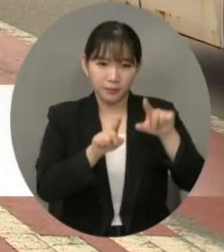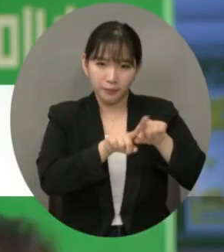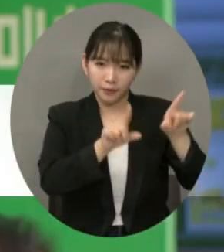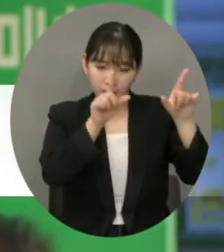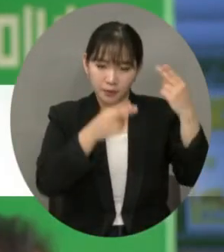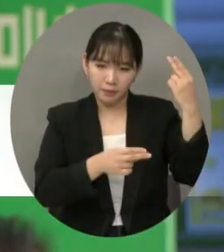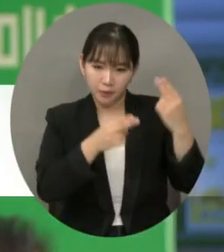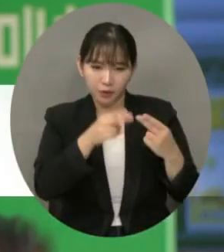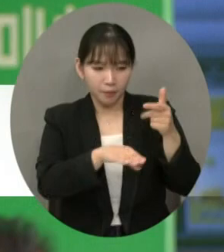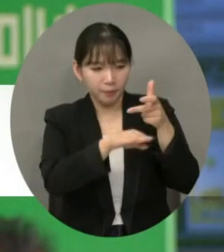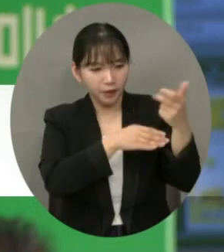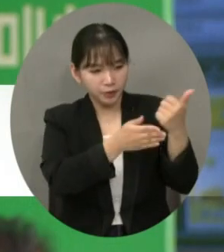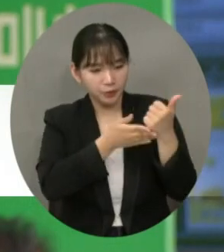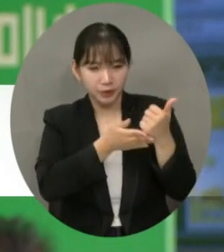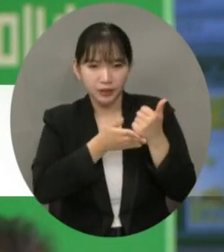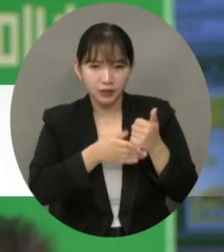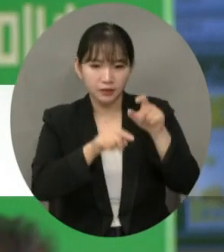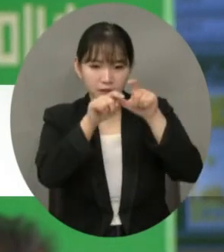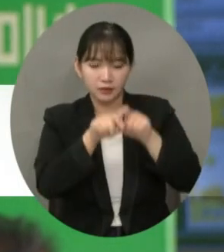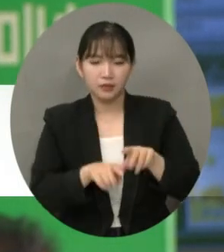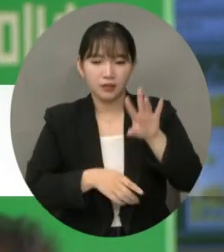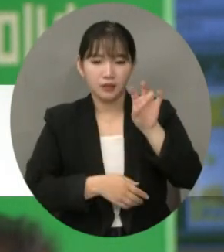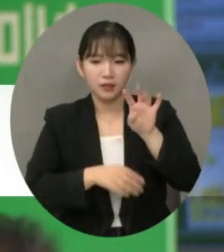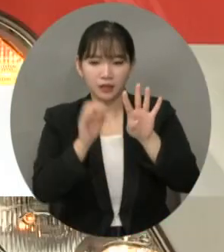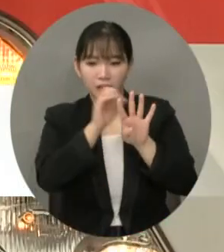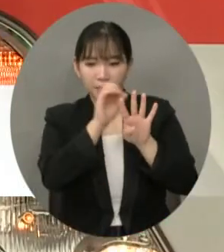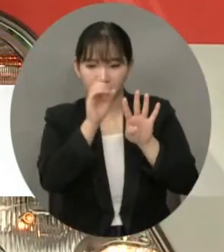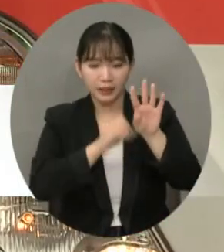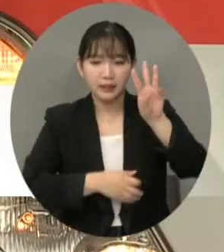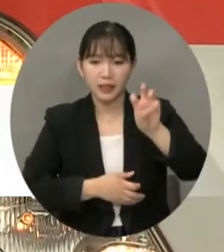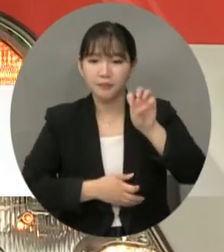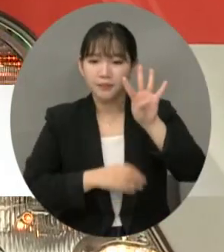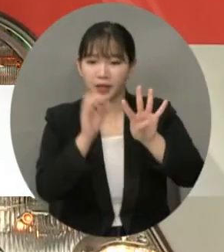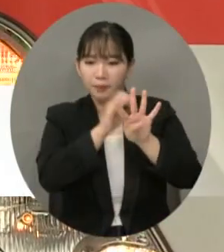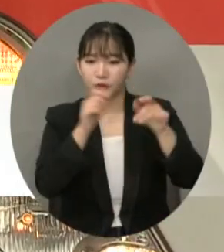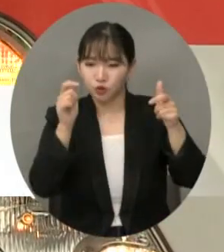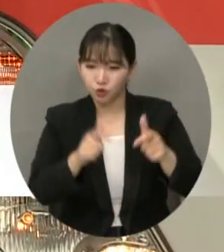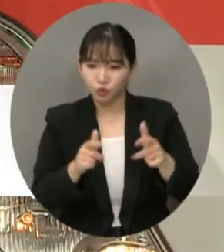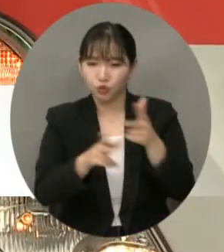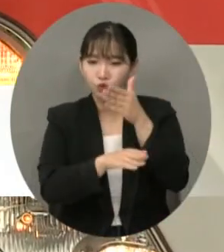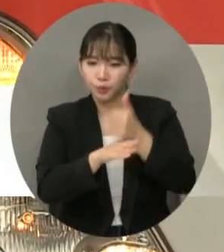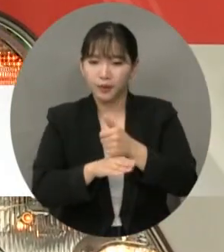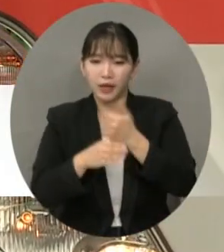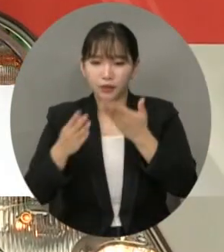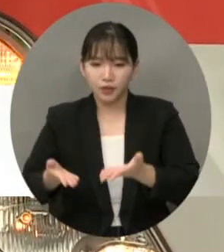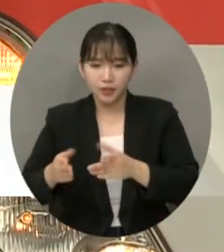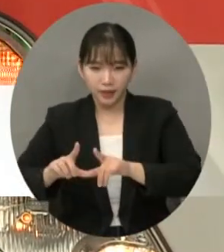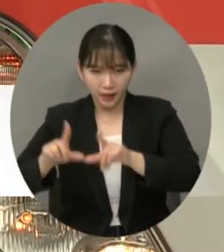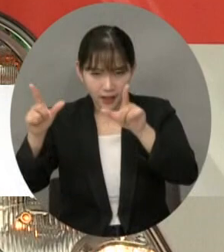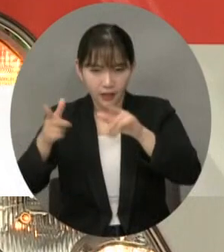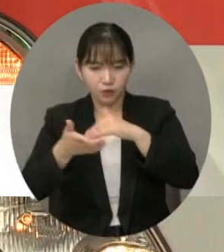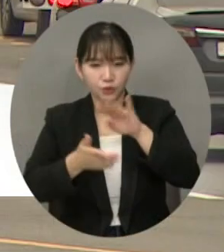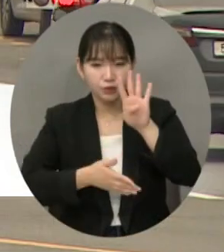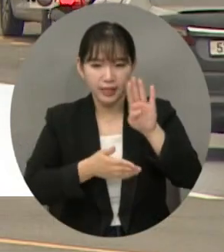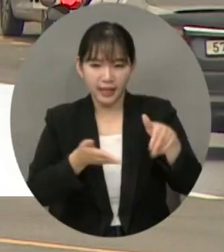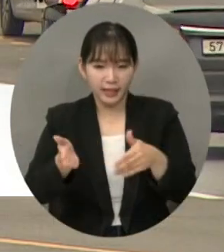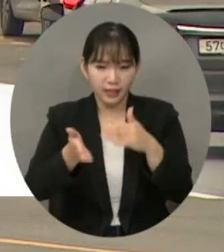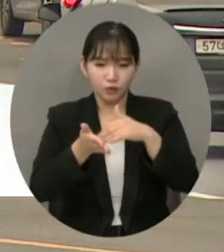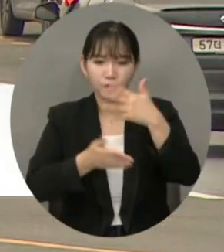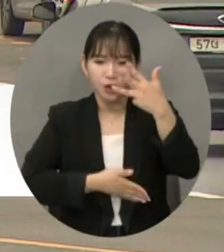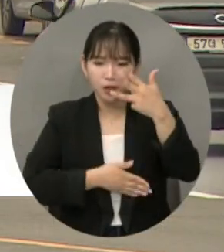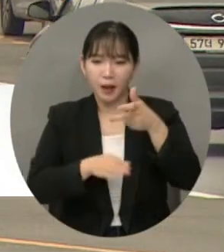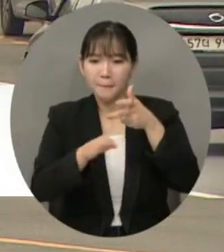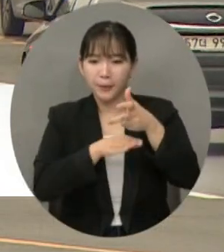비교해 버스 이용객 수가 평균 34%가량 감소하는 주말 공휴일 시내버스 4개 노선 8대를